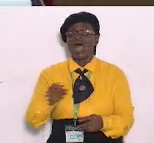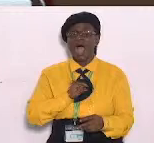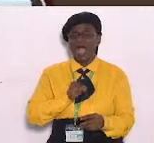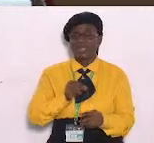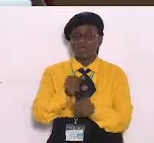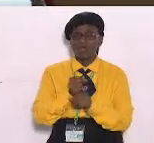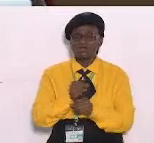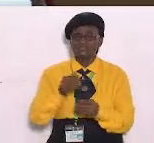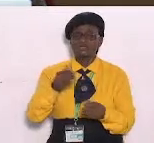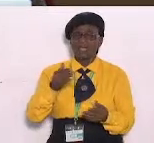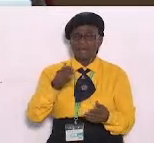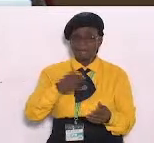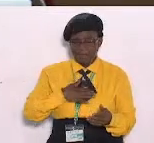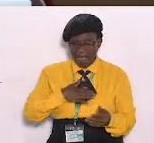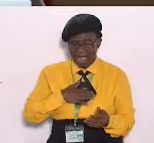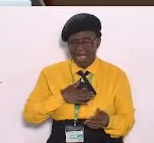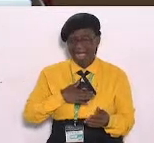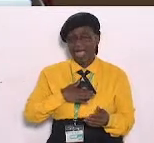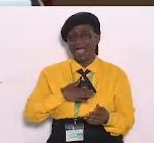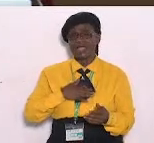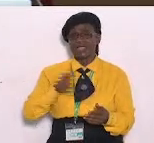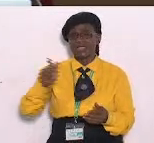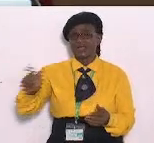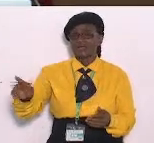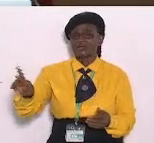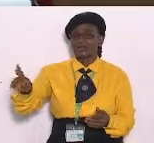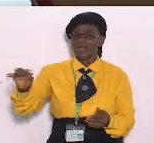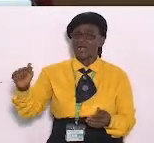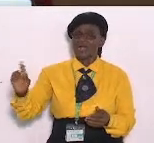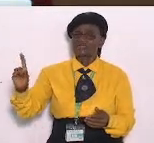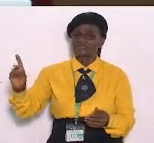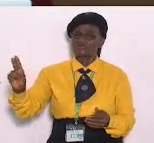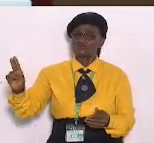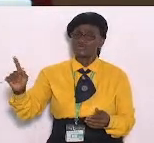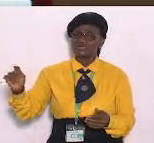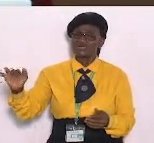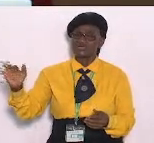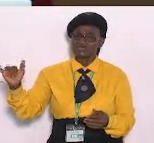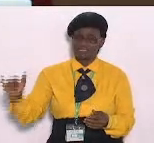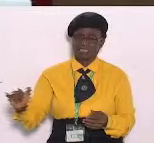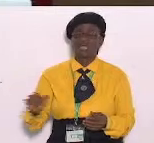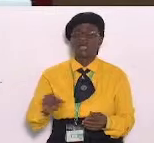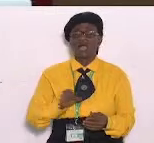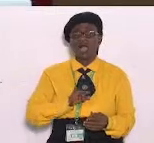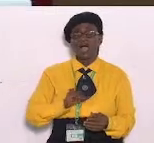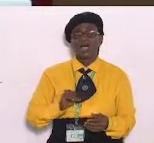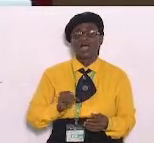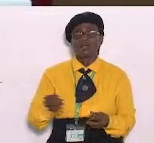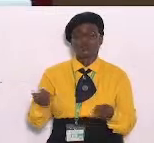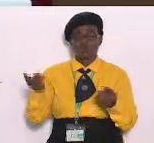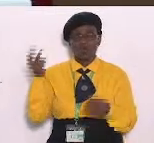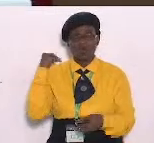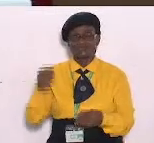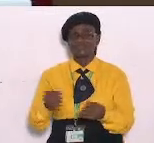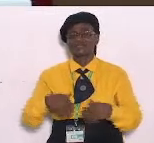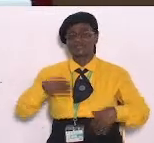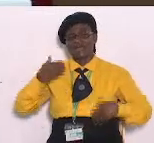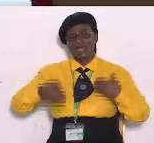années j'ai reçu mon indamnité et et j'étais